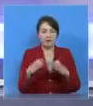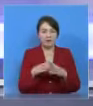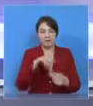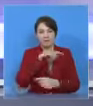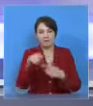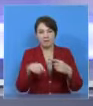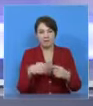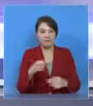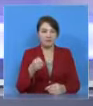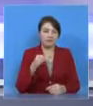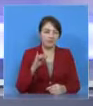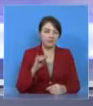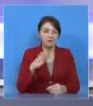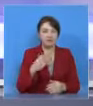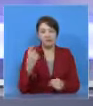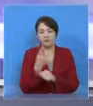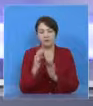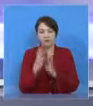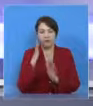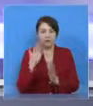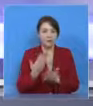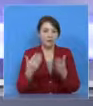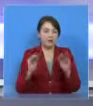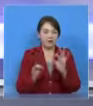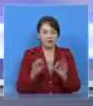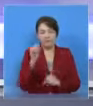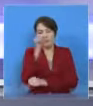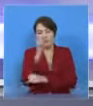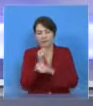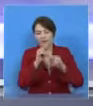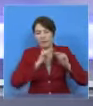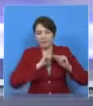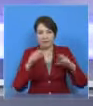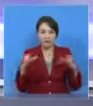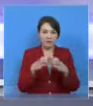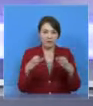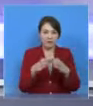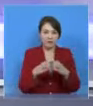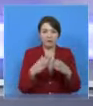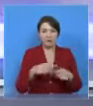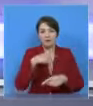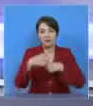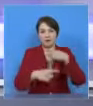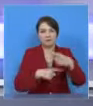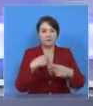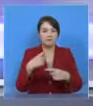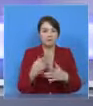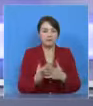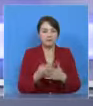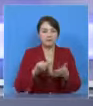предпринимателей из Италии в первую очередь для налаживания сотрудничества с местными компаниями А в дальнейшей перспективе